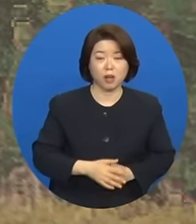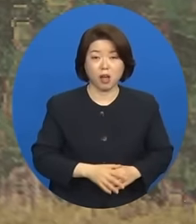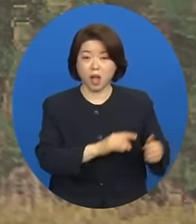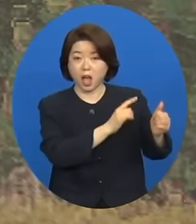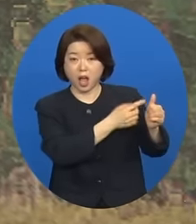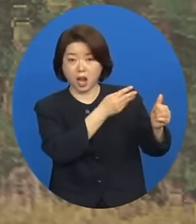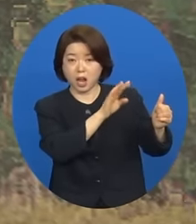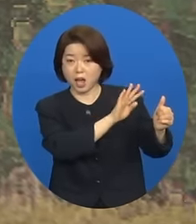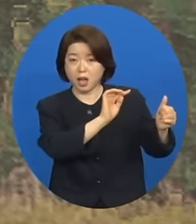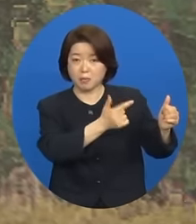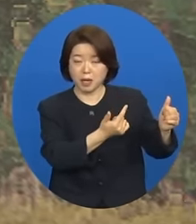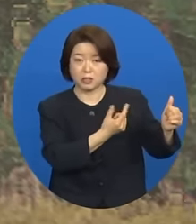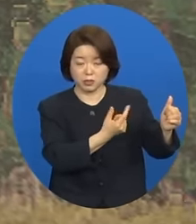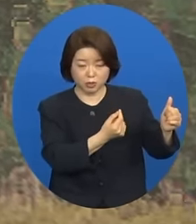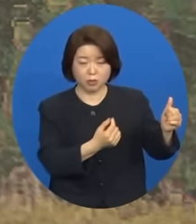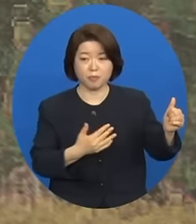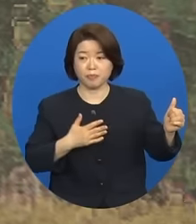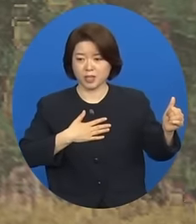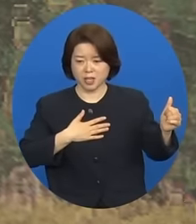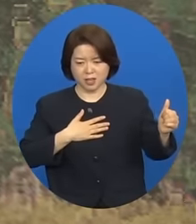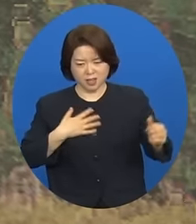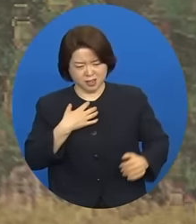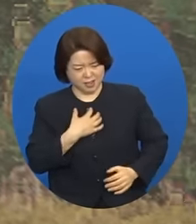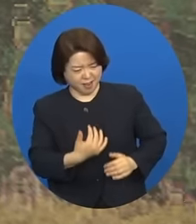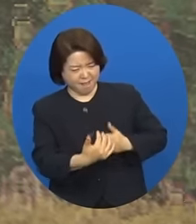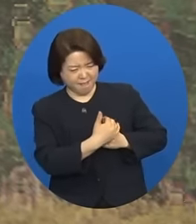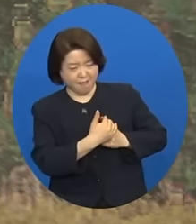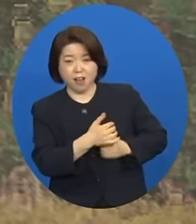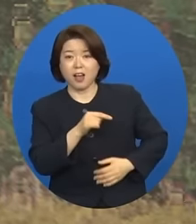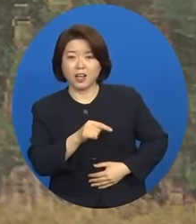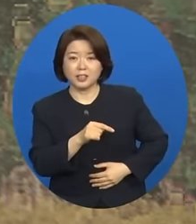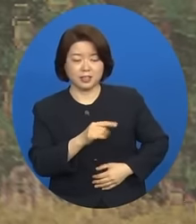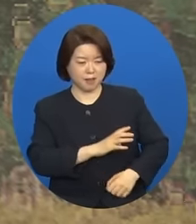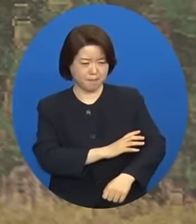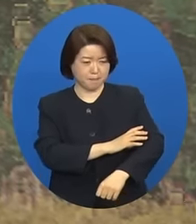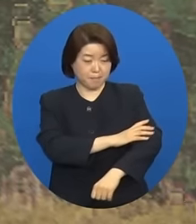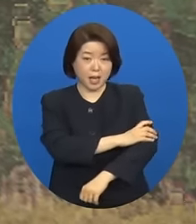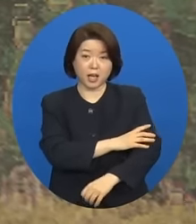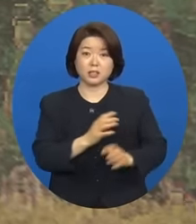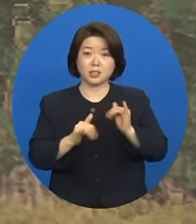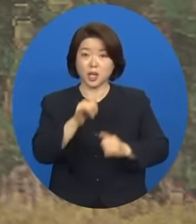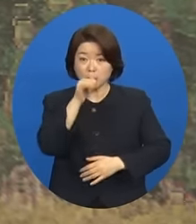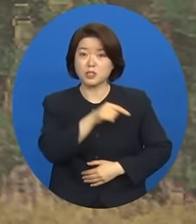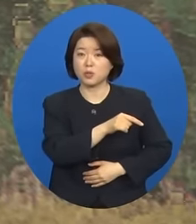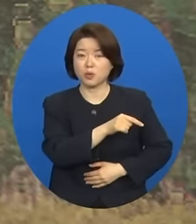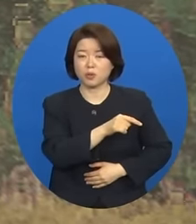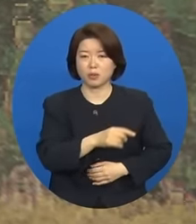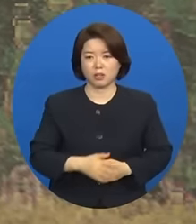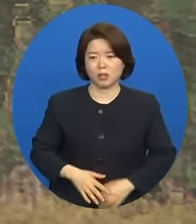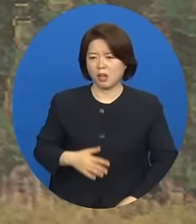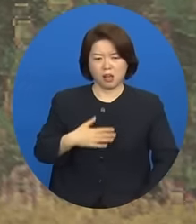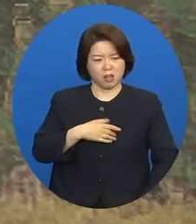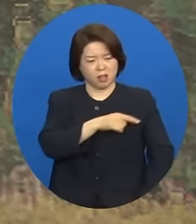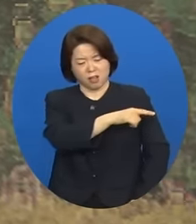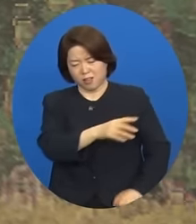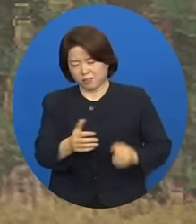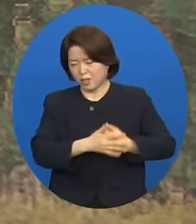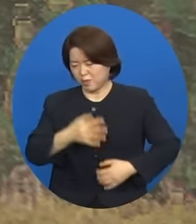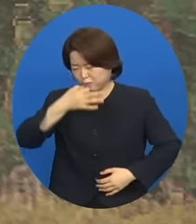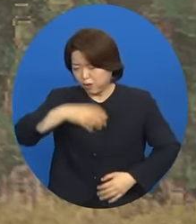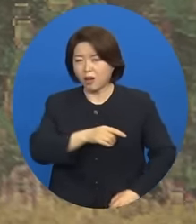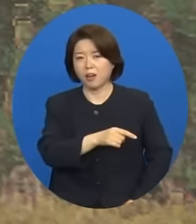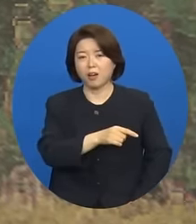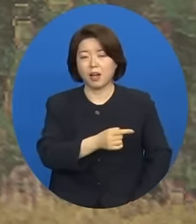나를 괴롭히는 죄송하지만 정말 갑질하시는 분이 계세요. 너무 못 살겠어요. 그런데